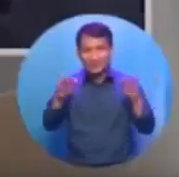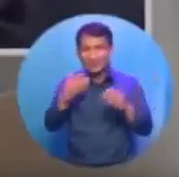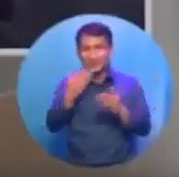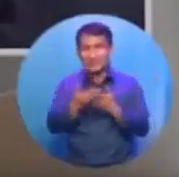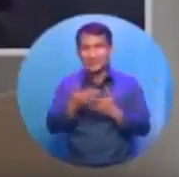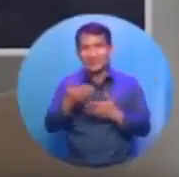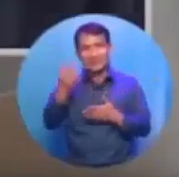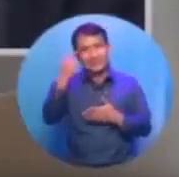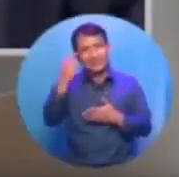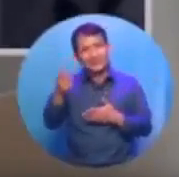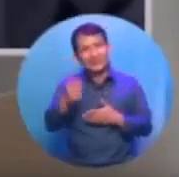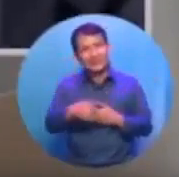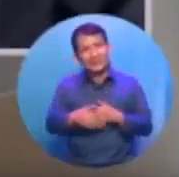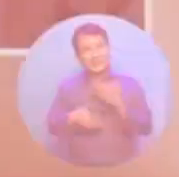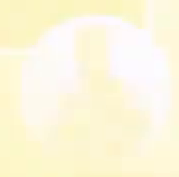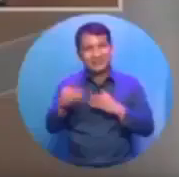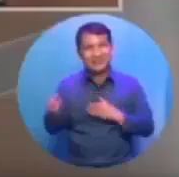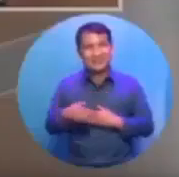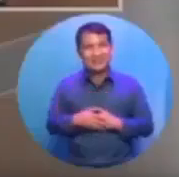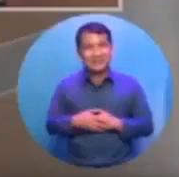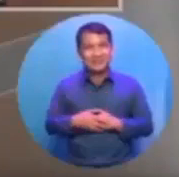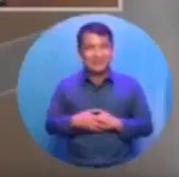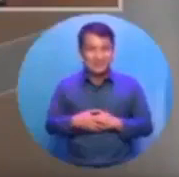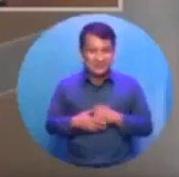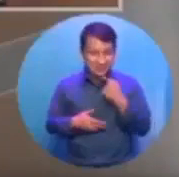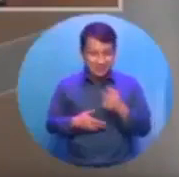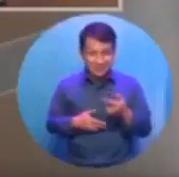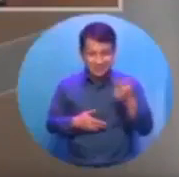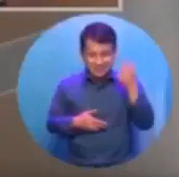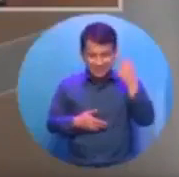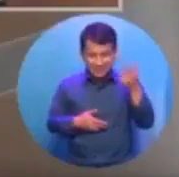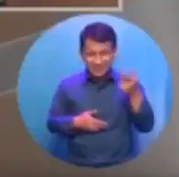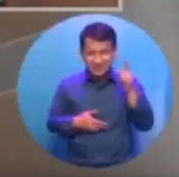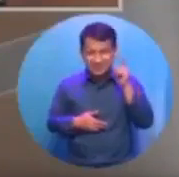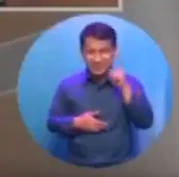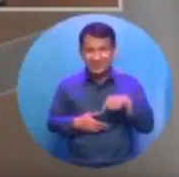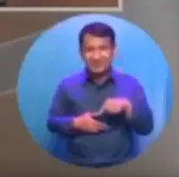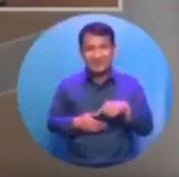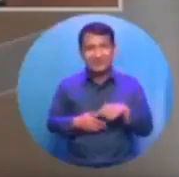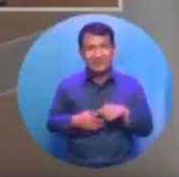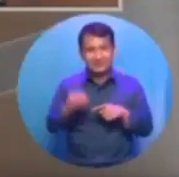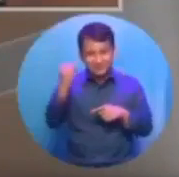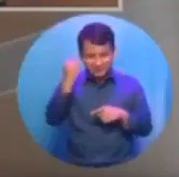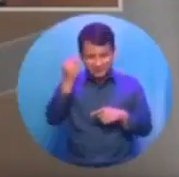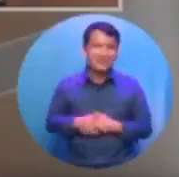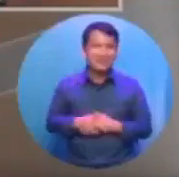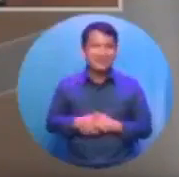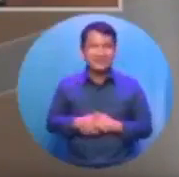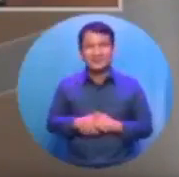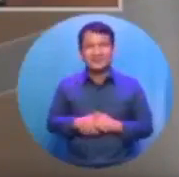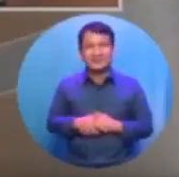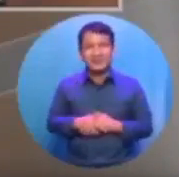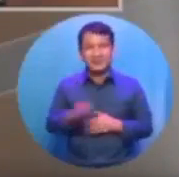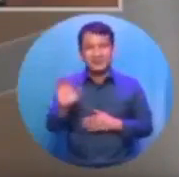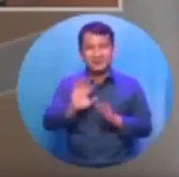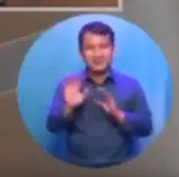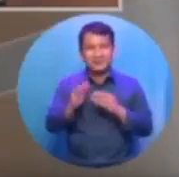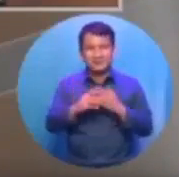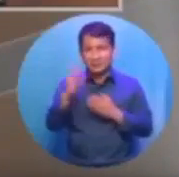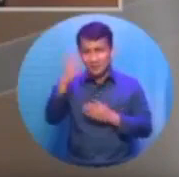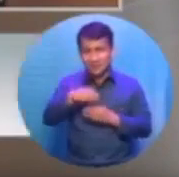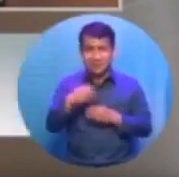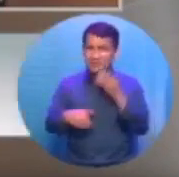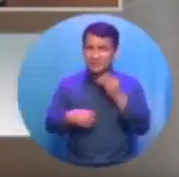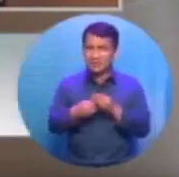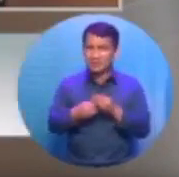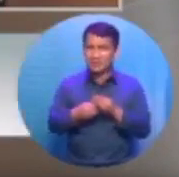Tony Garrett. No problem, Sir Rafi. Mr. Jeffrey Palos Mejia, magandang umaga ulit sa inyo, sir. Sir. Alam mo, ang pinakamaganda mo